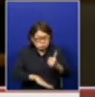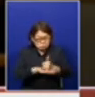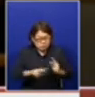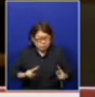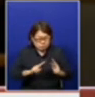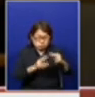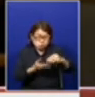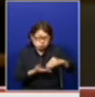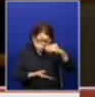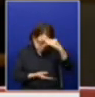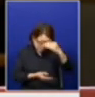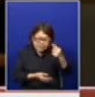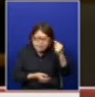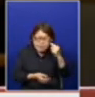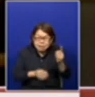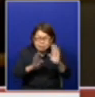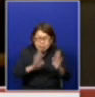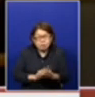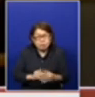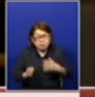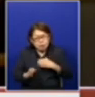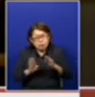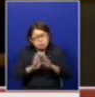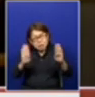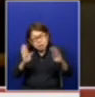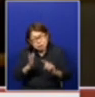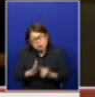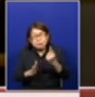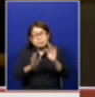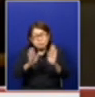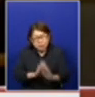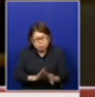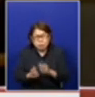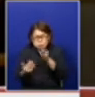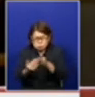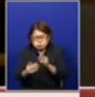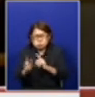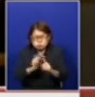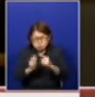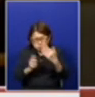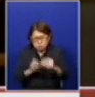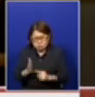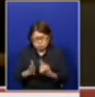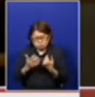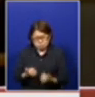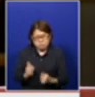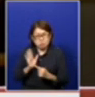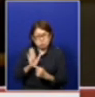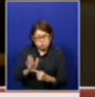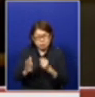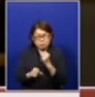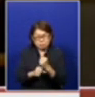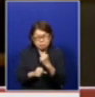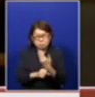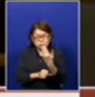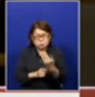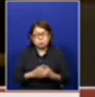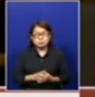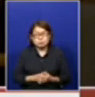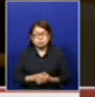อยู่ดีเริ่มตัวอย่างซะตั้งแต่วันนี้แล้วอย่าให้เขาซื้อเครื่องคอมพิวเตอร์แล้วครับบ้านนอก